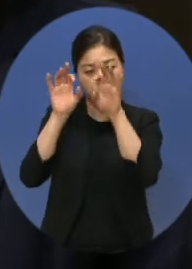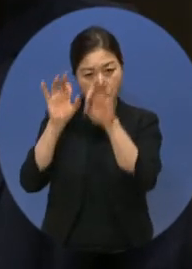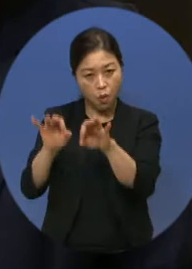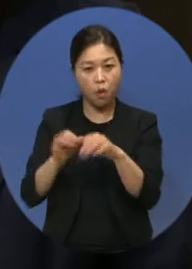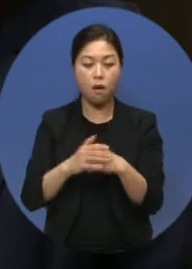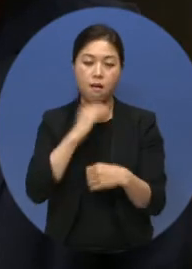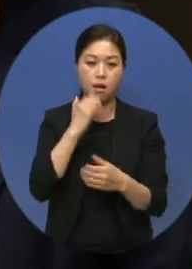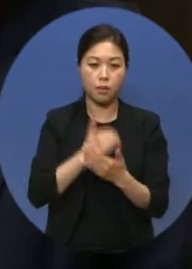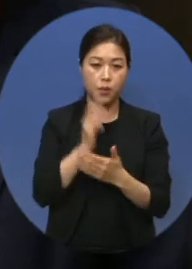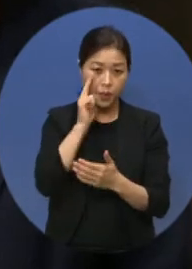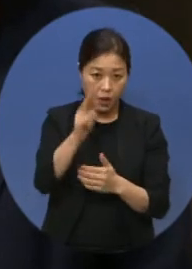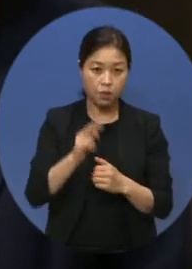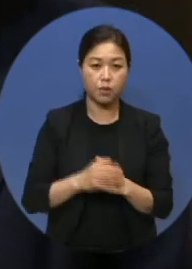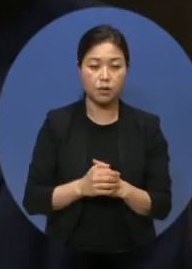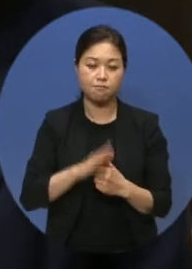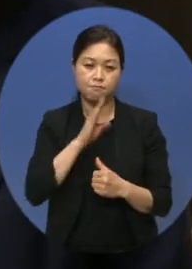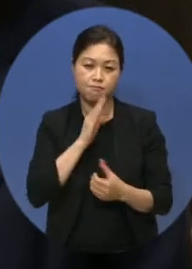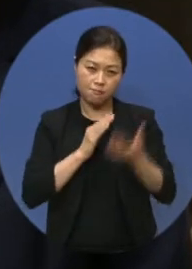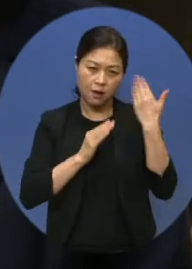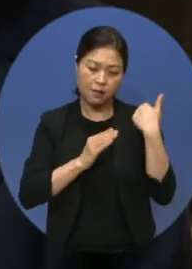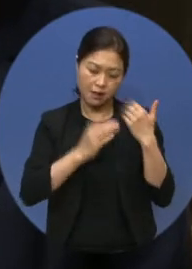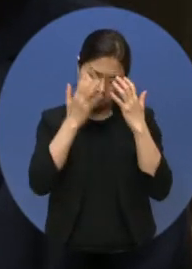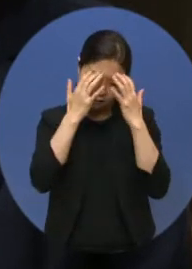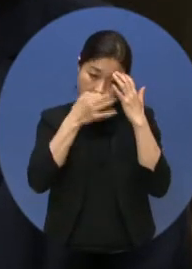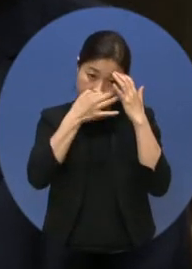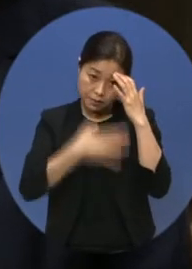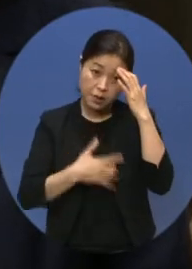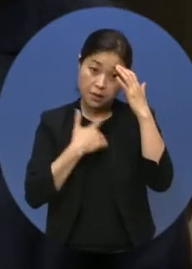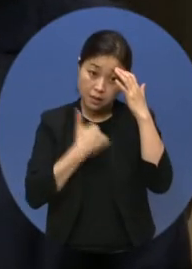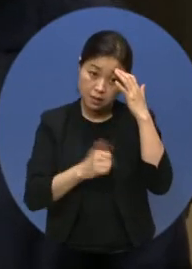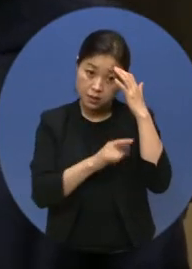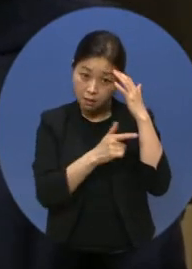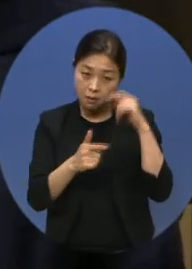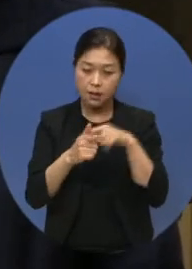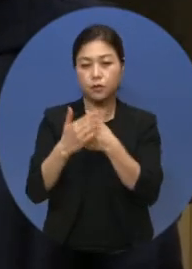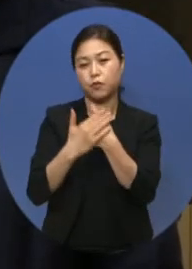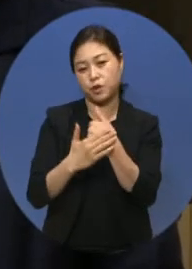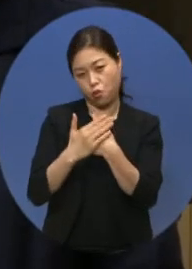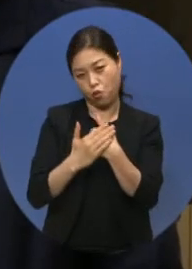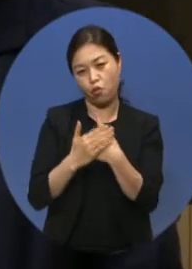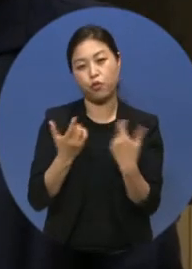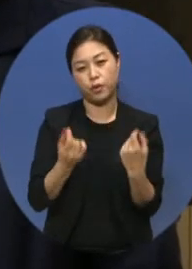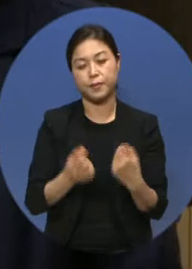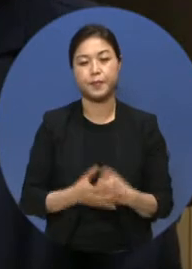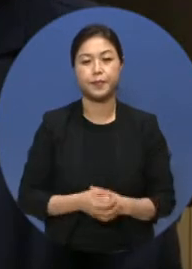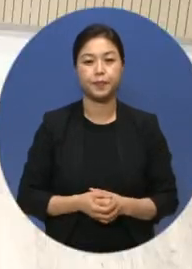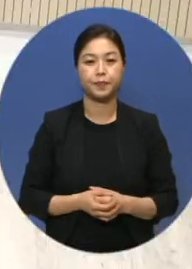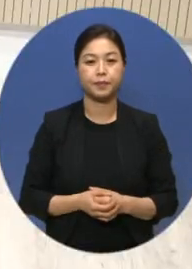스스로 그동안 힘들었던 부분들에 대해서 오히려 위로를 많이 받고 계십니다.